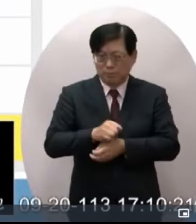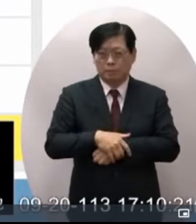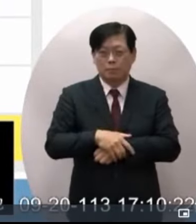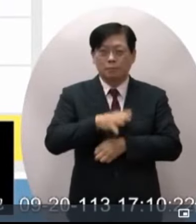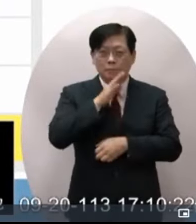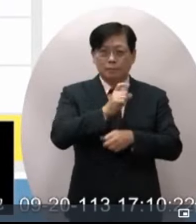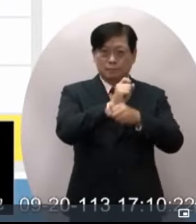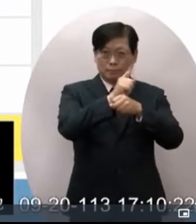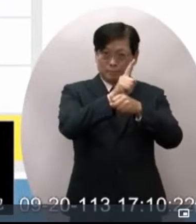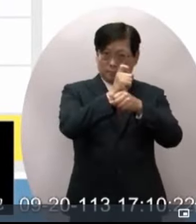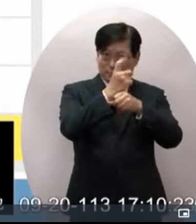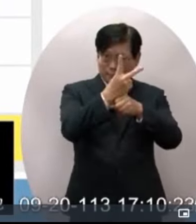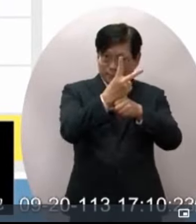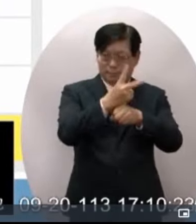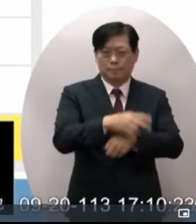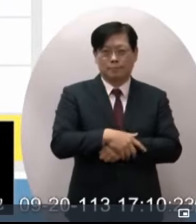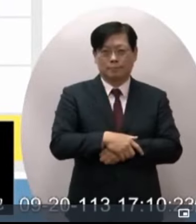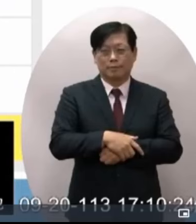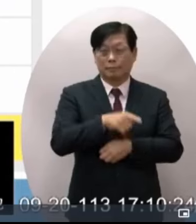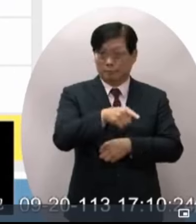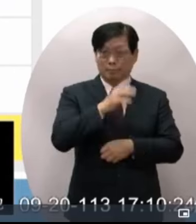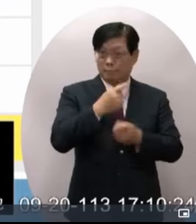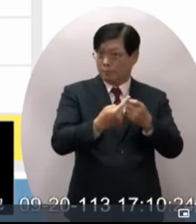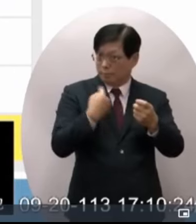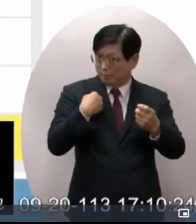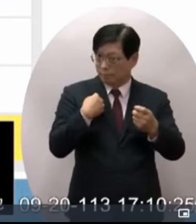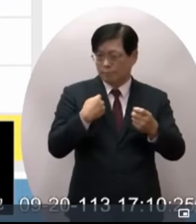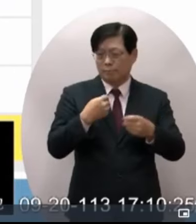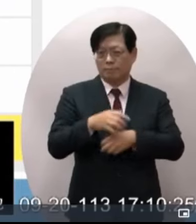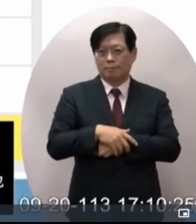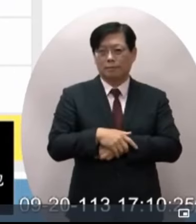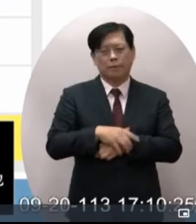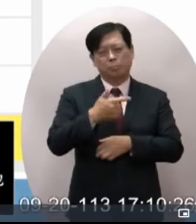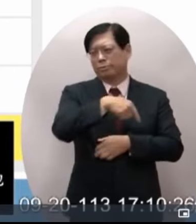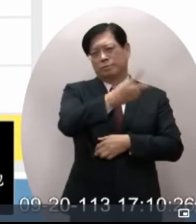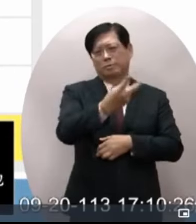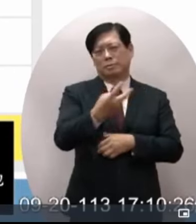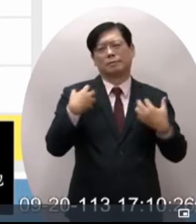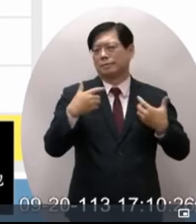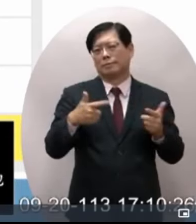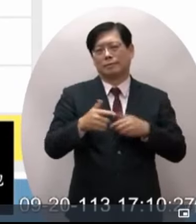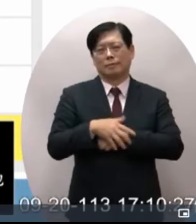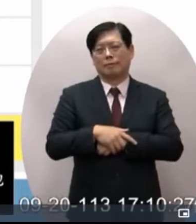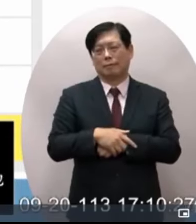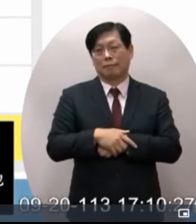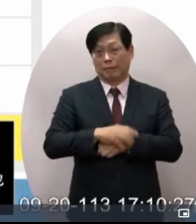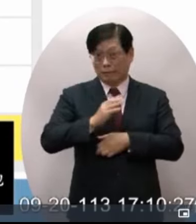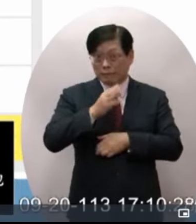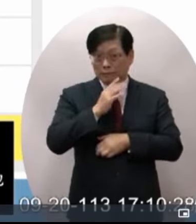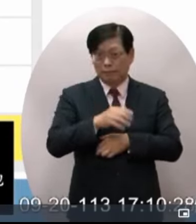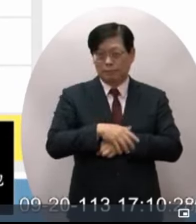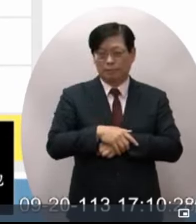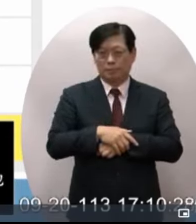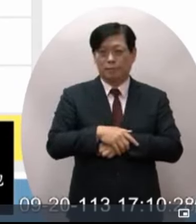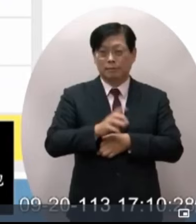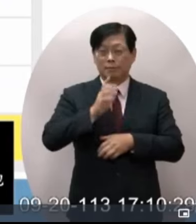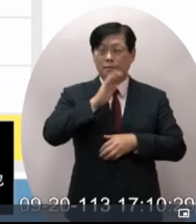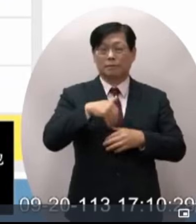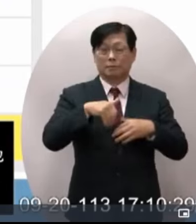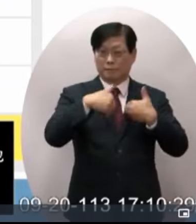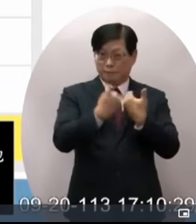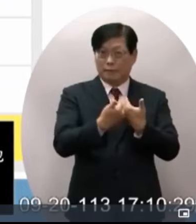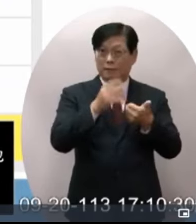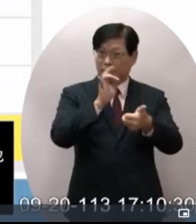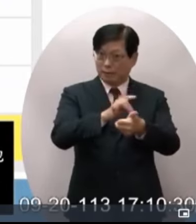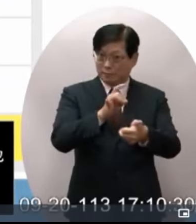是112年度，好，在去年度的执行，当然也不是你们在执行，可是光是反诈